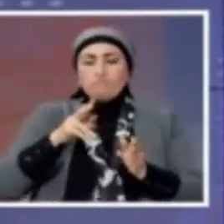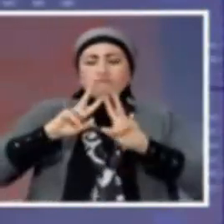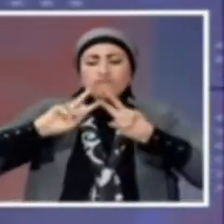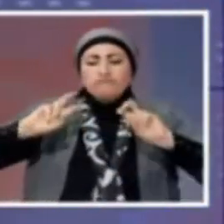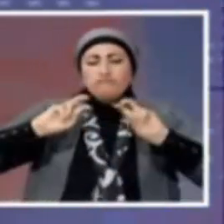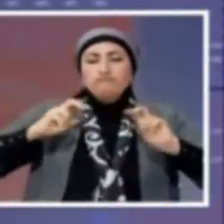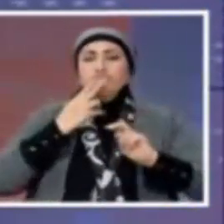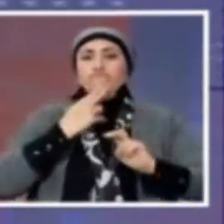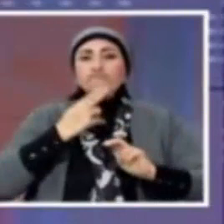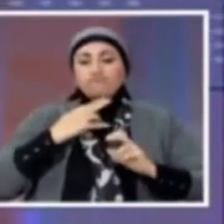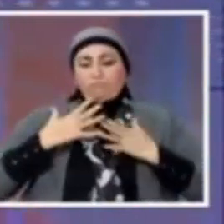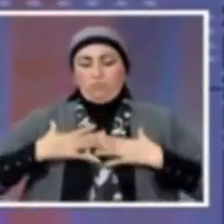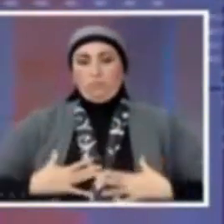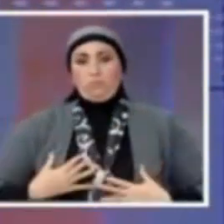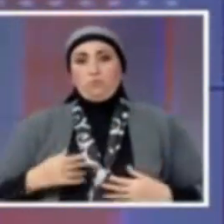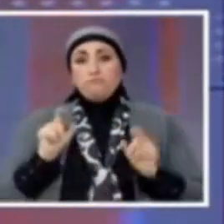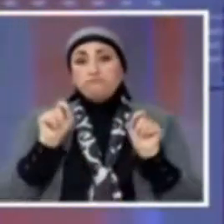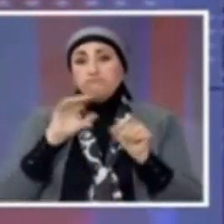لمواجهة كورونا؟